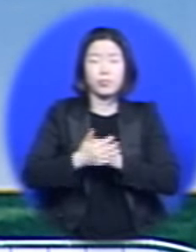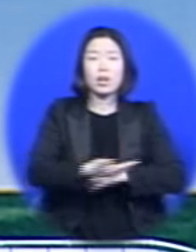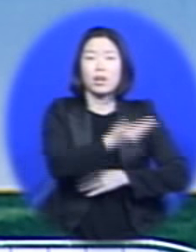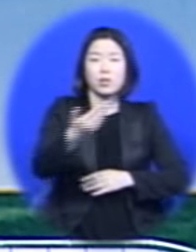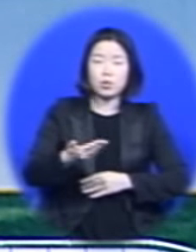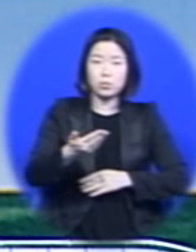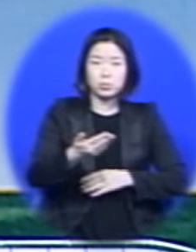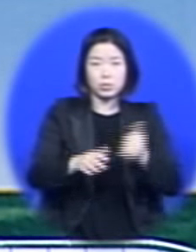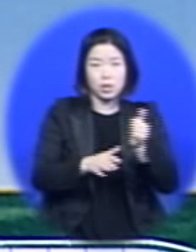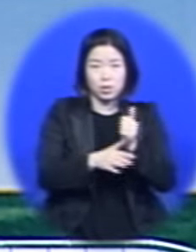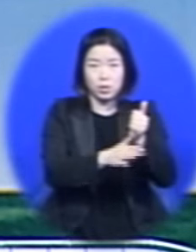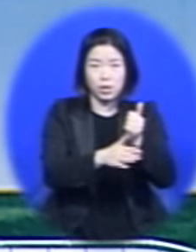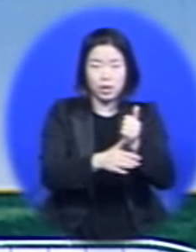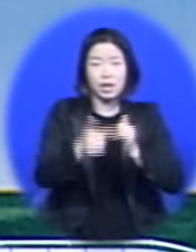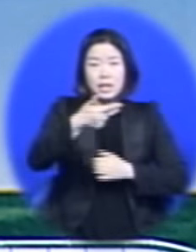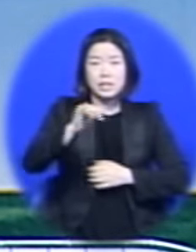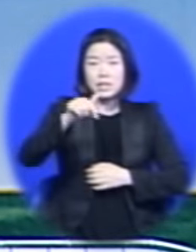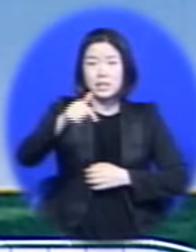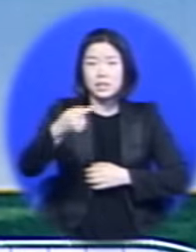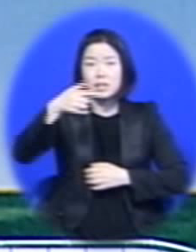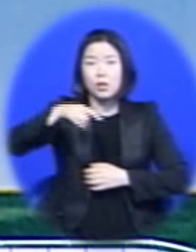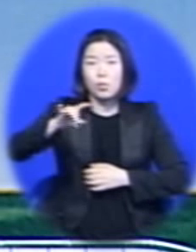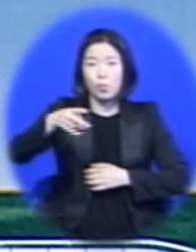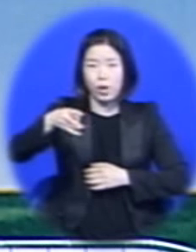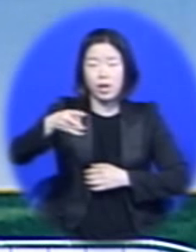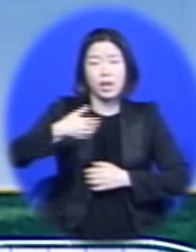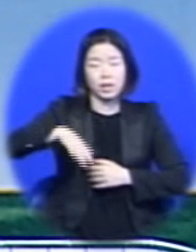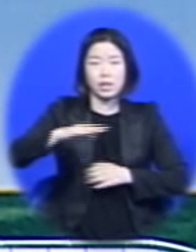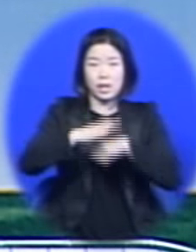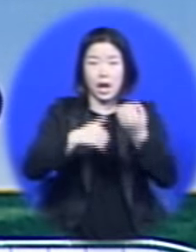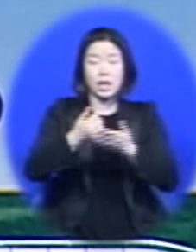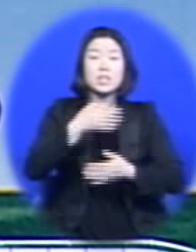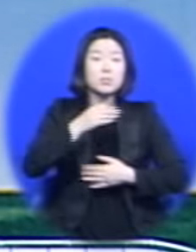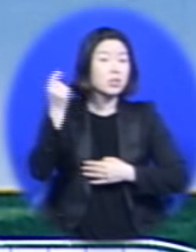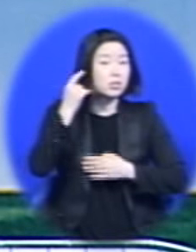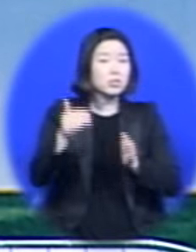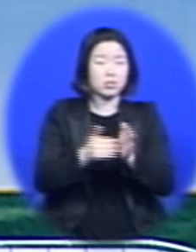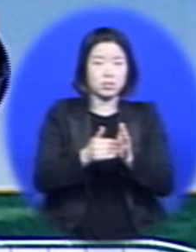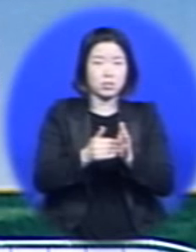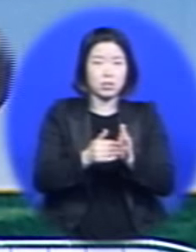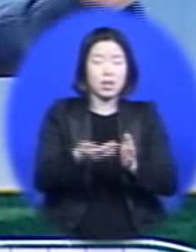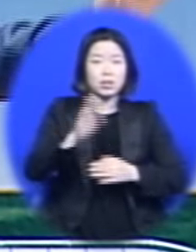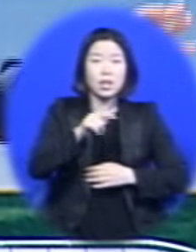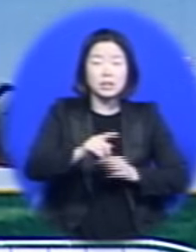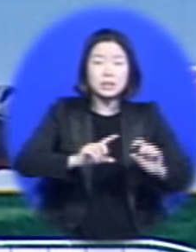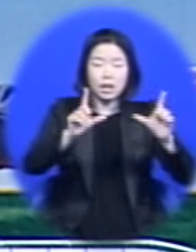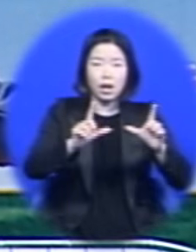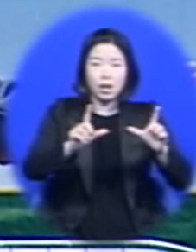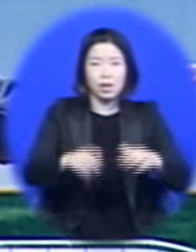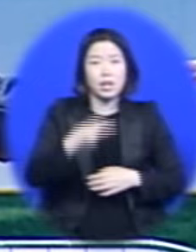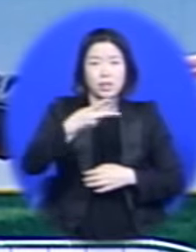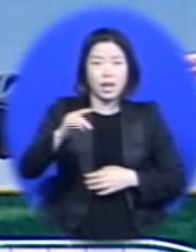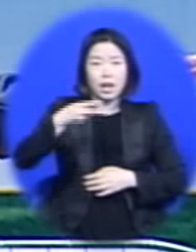여러분, 요나가 니느웨로 가라는 하나님의 음성을 들었습니다. 그런데 그날로 즉시 다시스로 가는 배를 타고 도망을